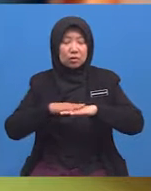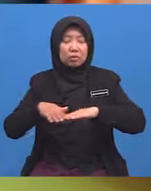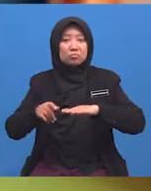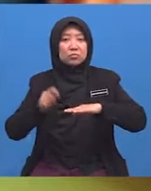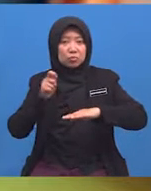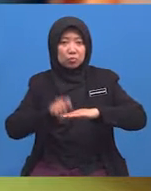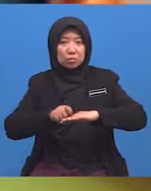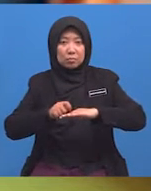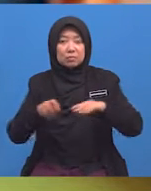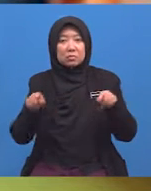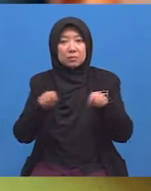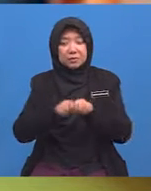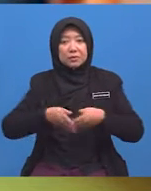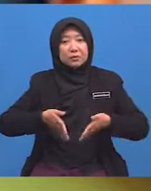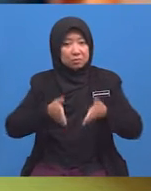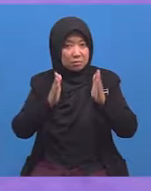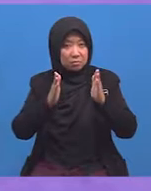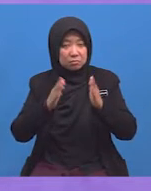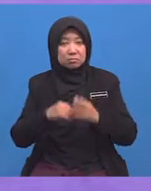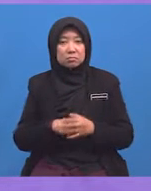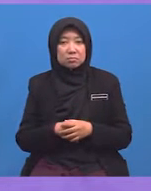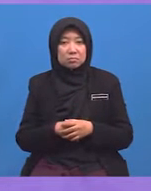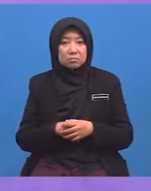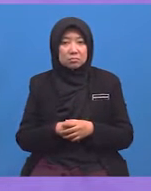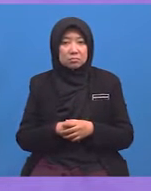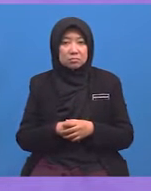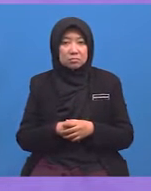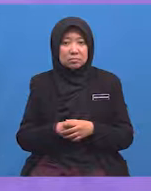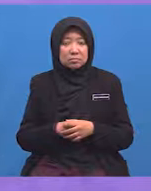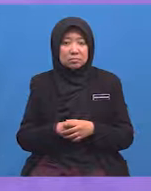berturap seperti jalan raya.